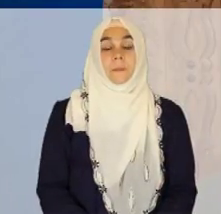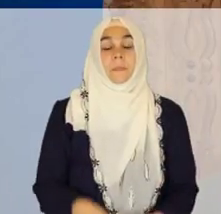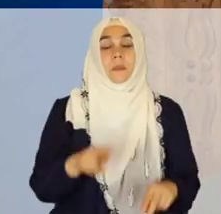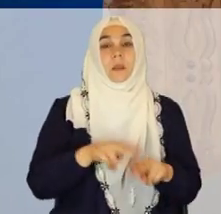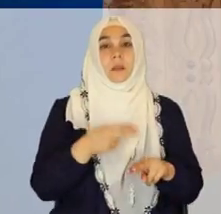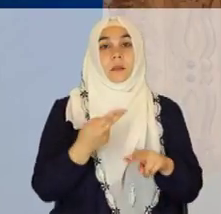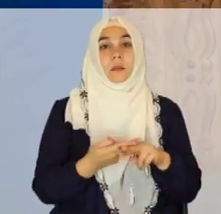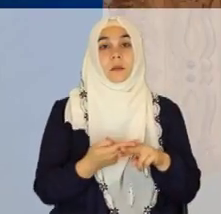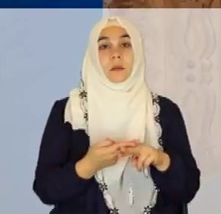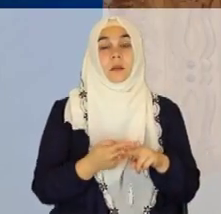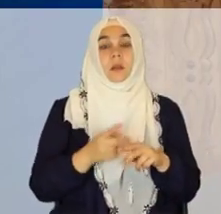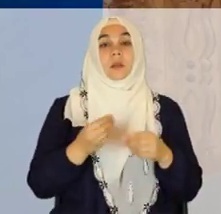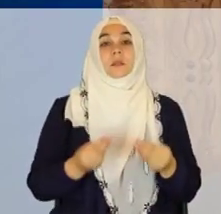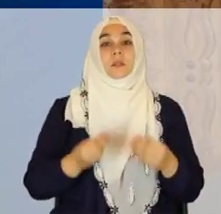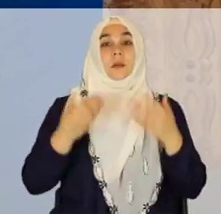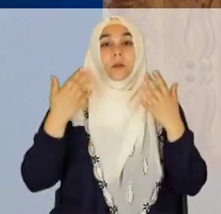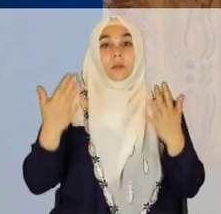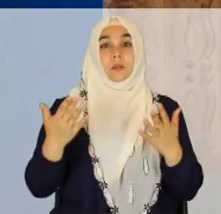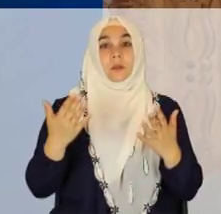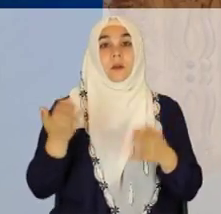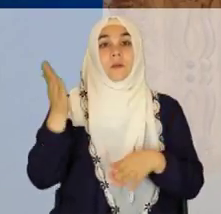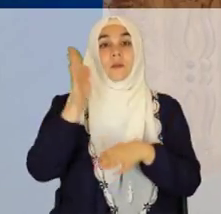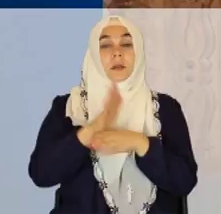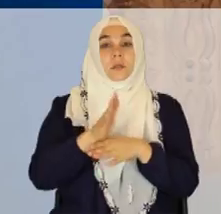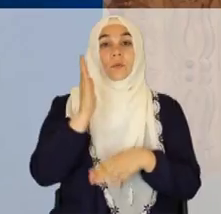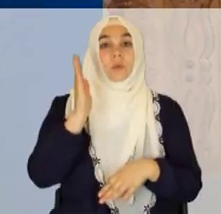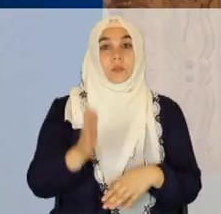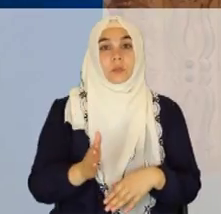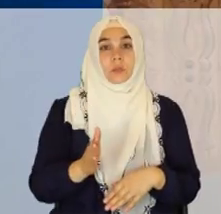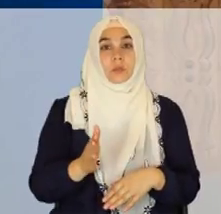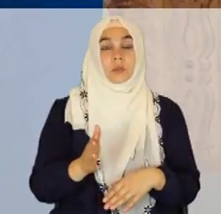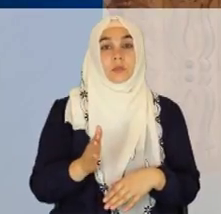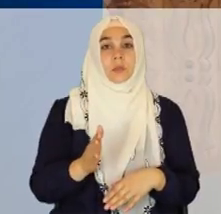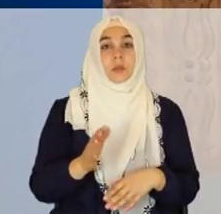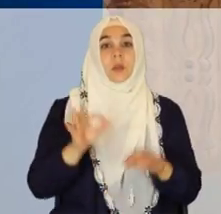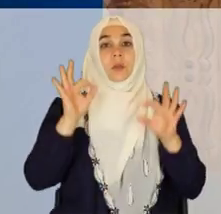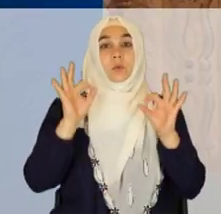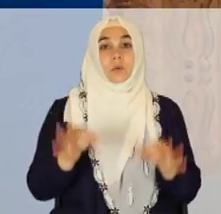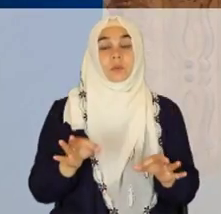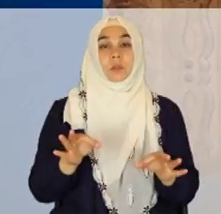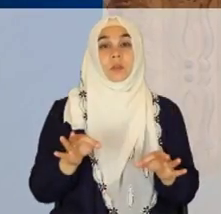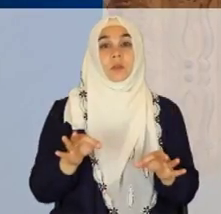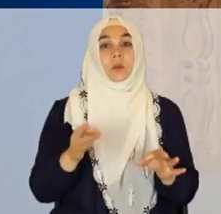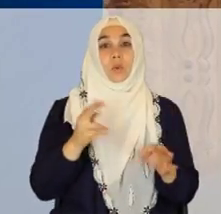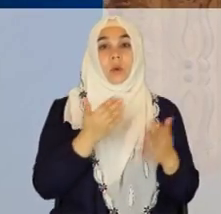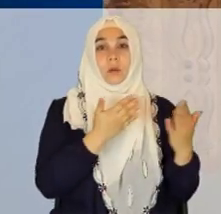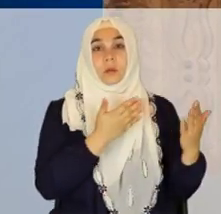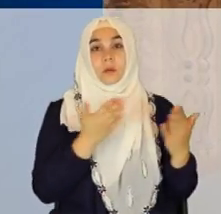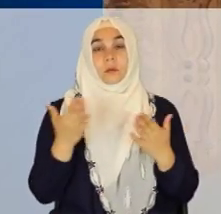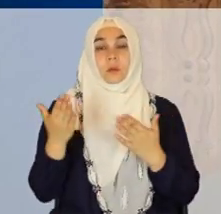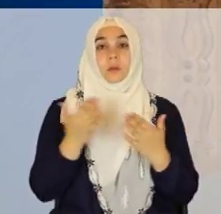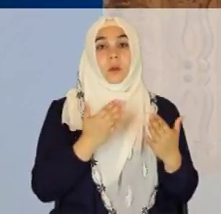Endi zakotni farz bo'lishi to'g'risidagi Qur'oni